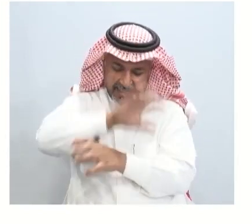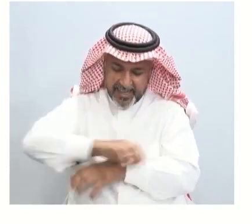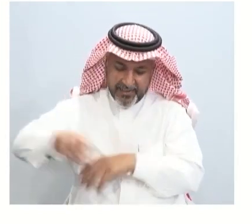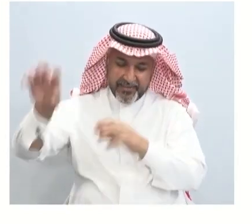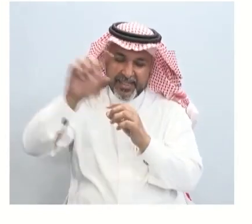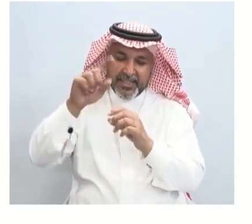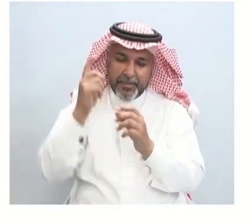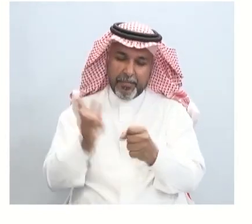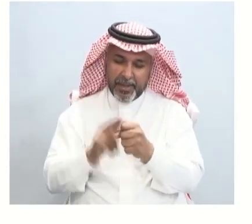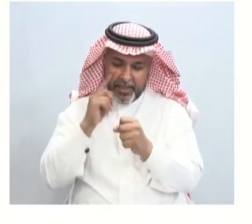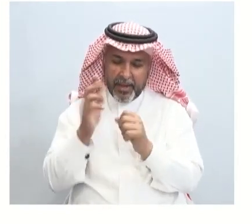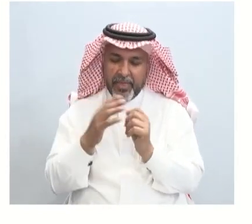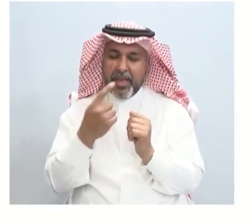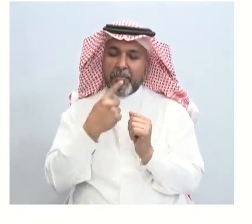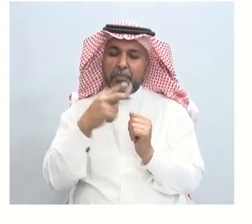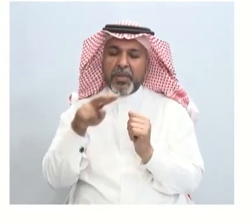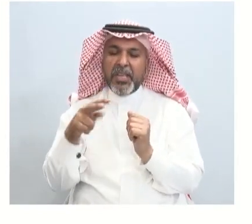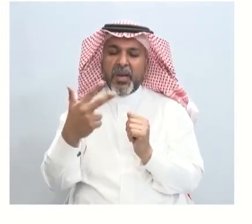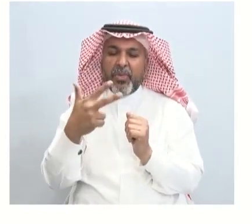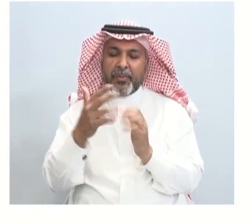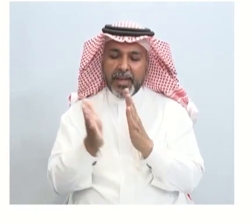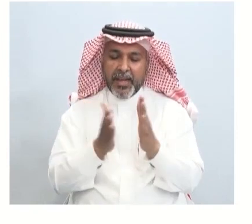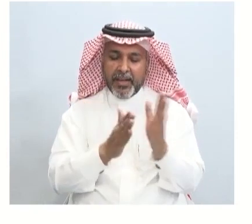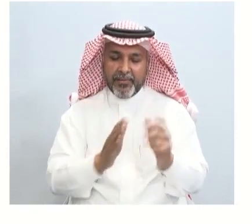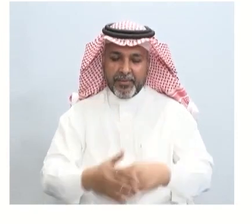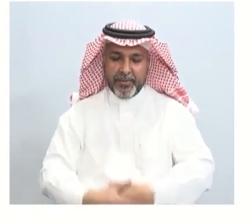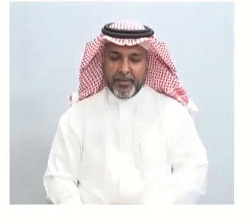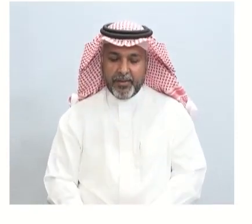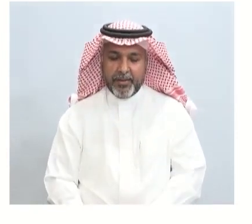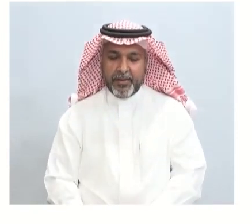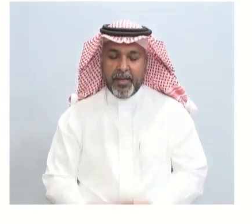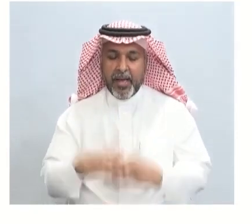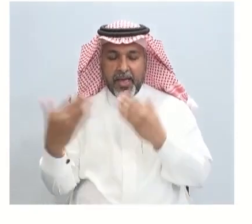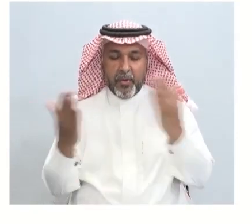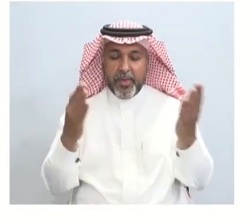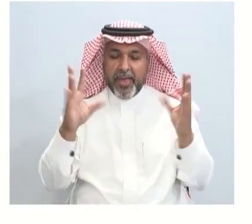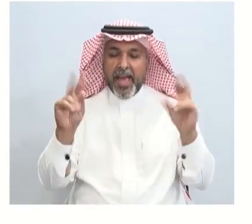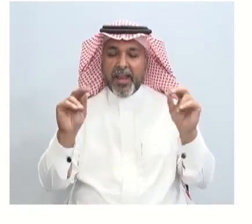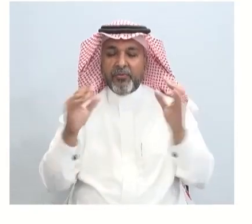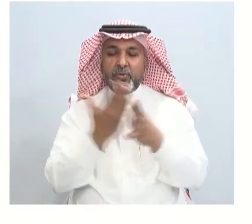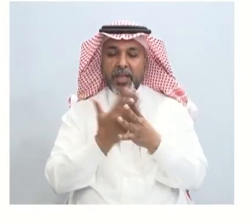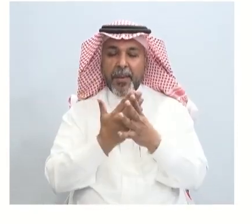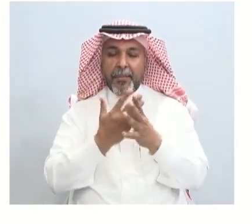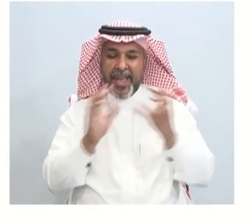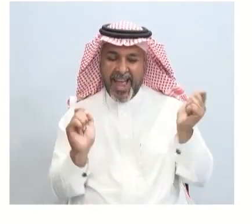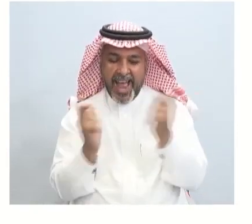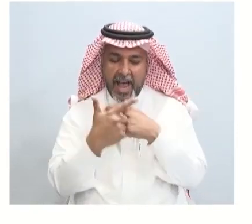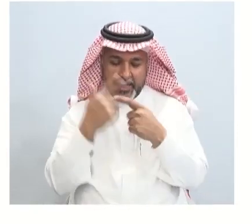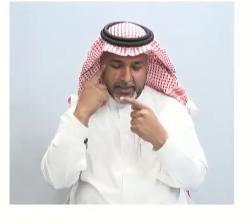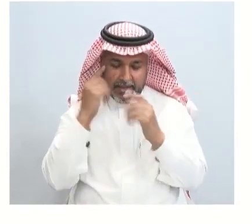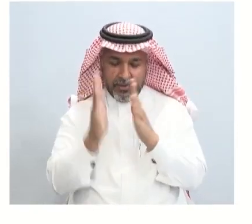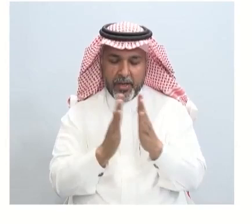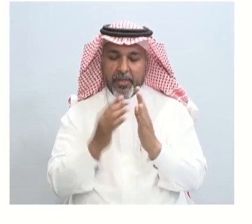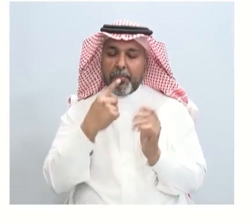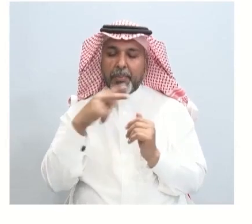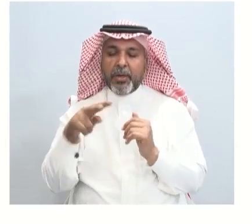درجه والسك والكوك لانها مقاليب لساين والكوساين ايضا 360 درجه بينما التان والكوت فقط